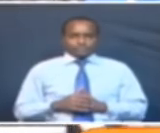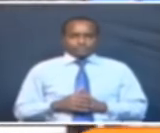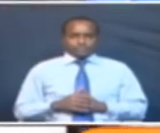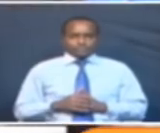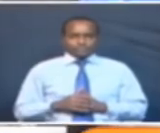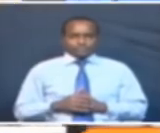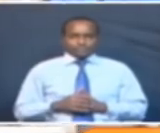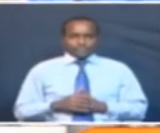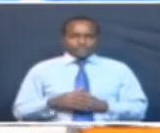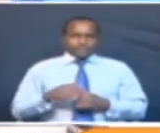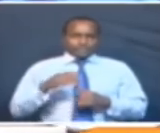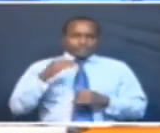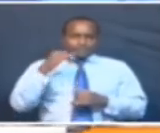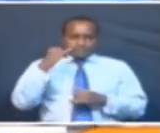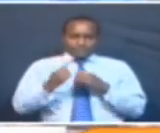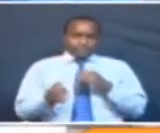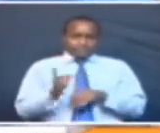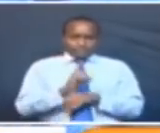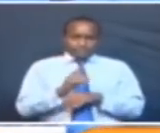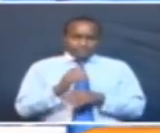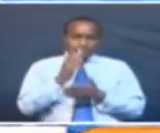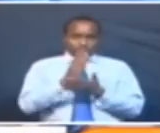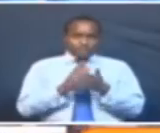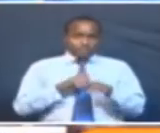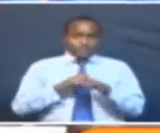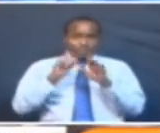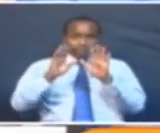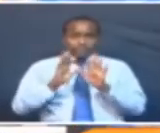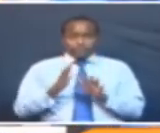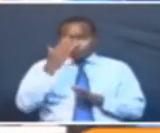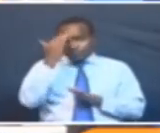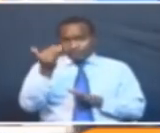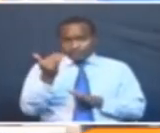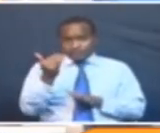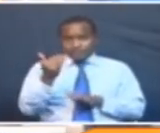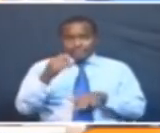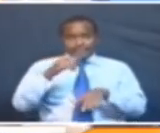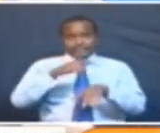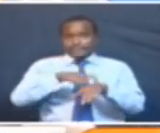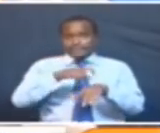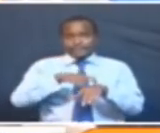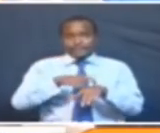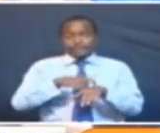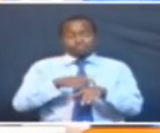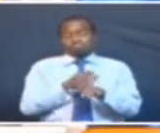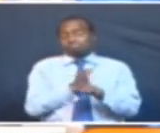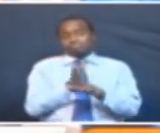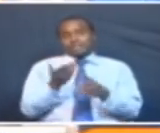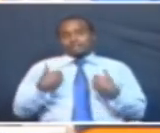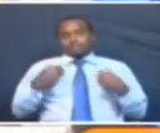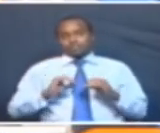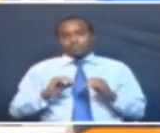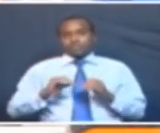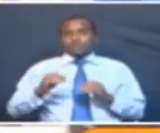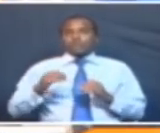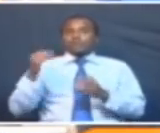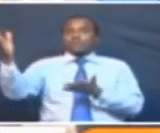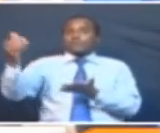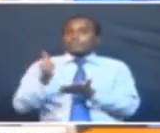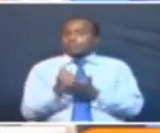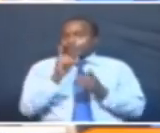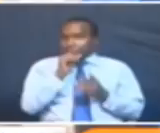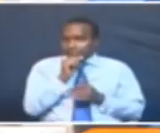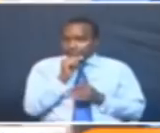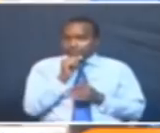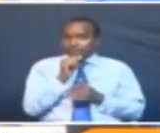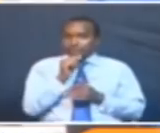Wakati wa mwisho saa zingine huwa inatubidi, kwa sababu wakati mwingine tumeajiriwa, sasa inakuwa ya shida